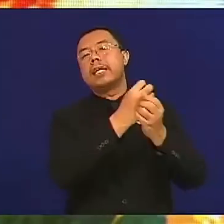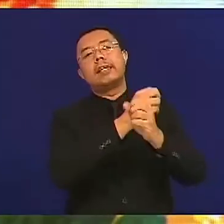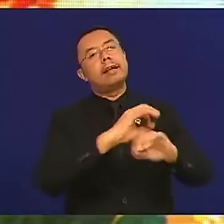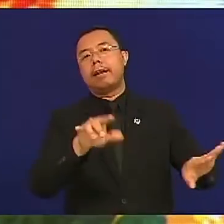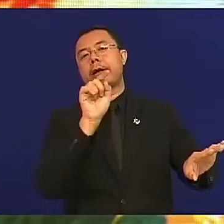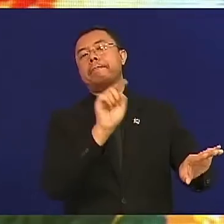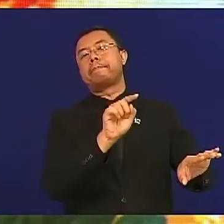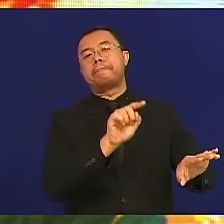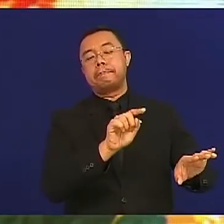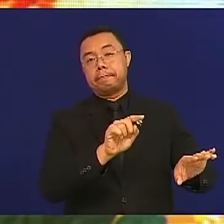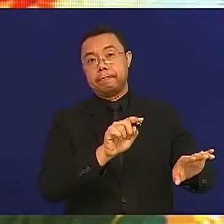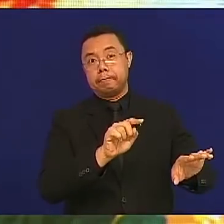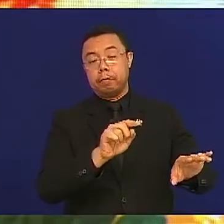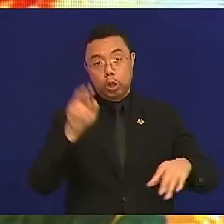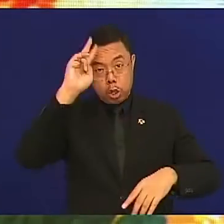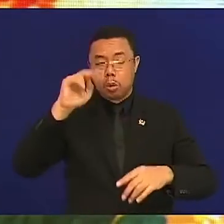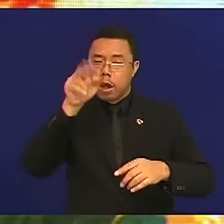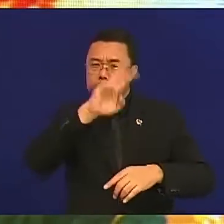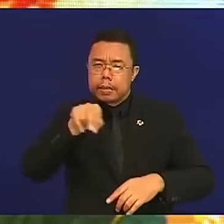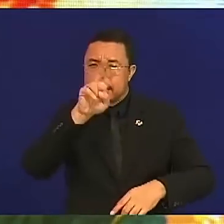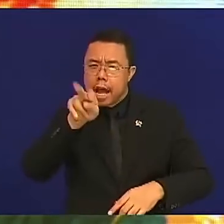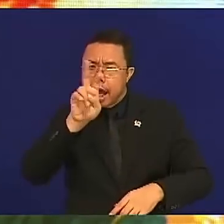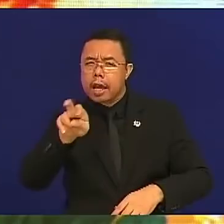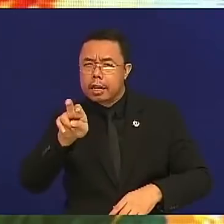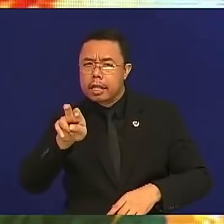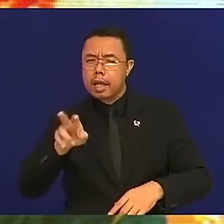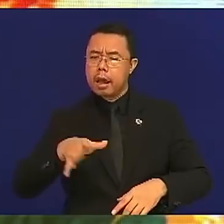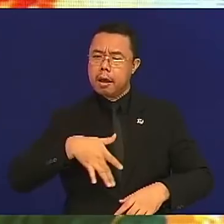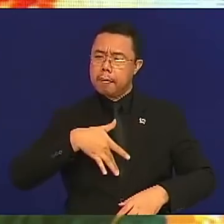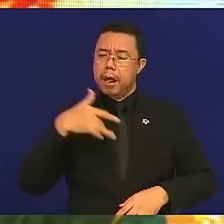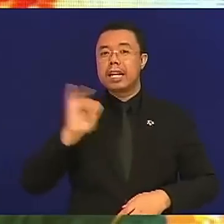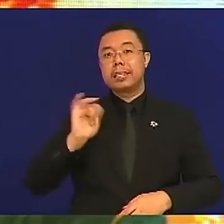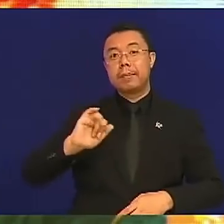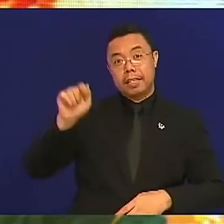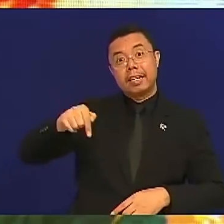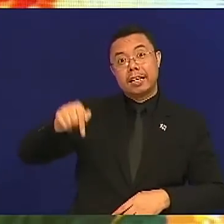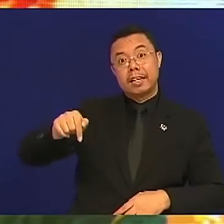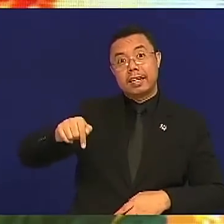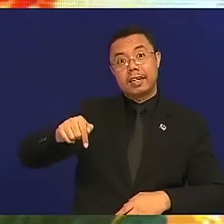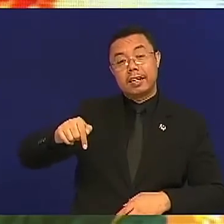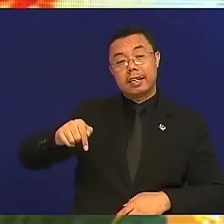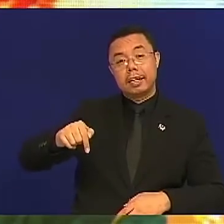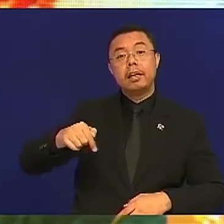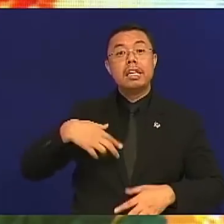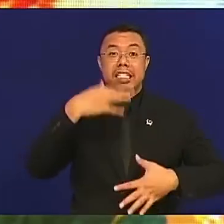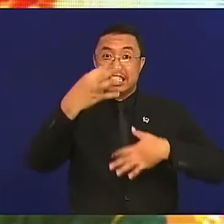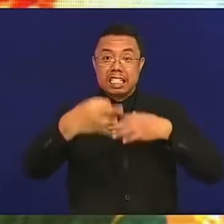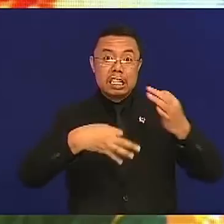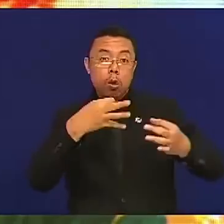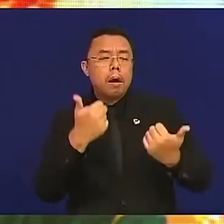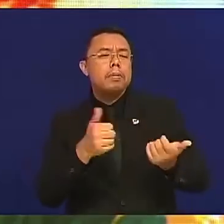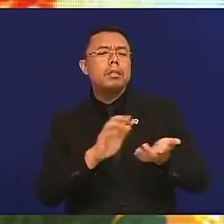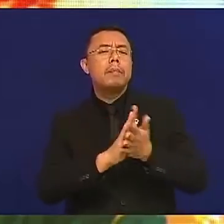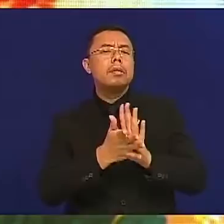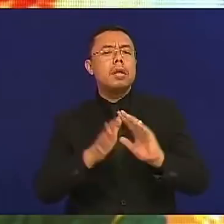terhilang. Tuhan mencari perasaan seperti ini. Jiwa yang bisa